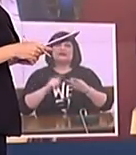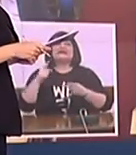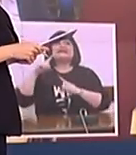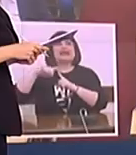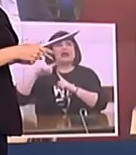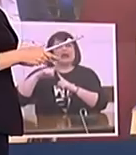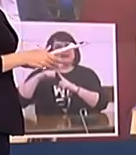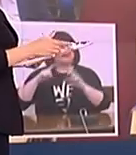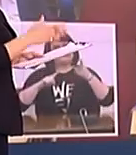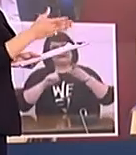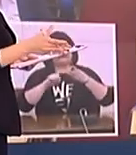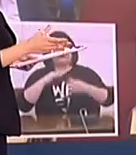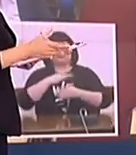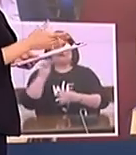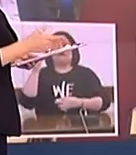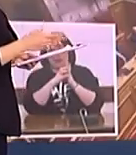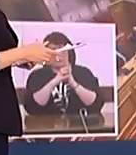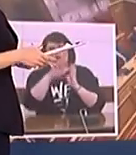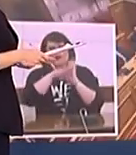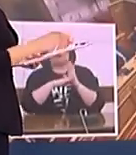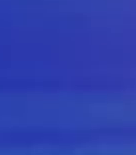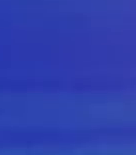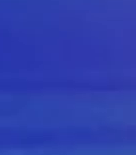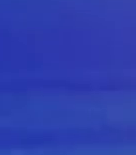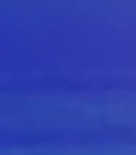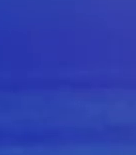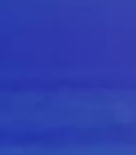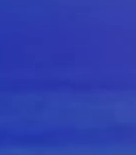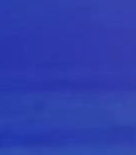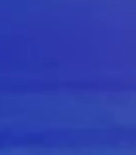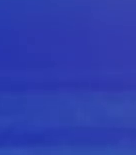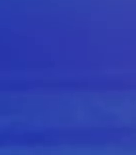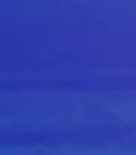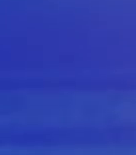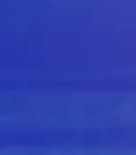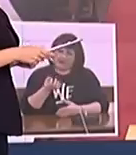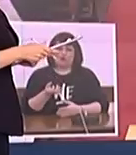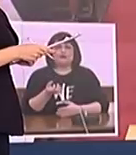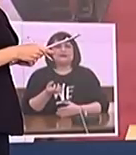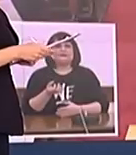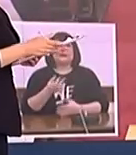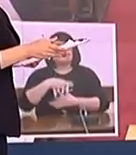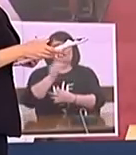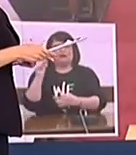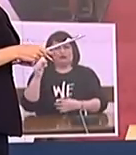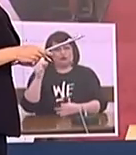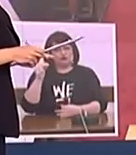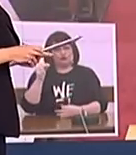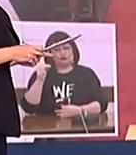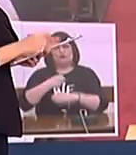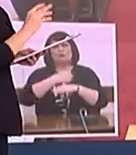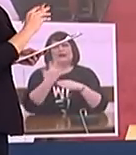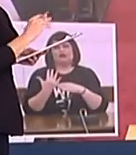εξωτερική πολιτική. Θα πρέπει να είναι ένα πεδίο συνενέσεων, είπε ο Νίκος Ανδρουλάκης. Ενώ, παιδιά, σήκωσε και το γάντι από τον Κυριακό Μητσοτάκη για το άρθρο 16 και